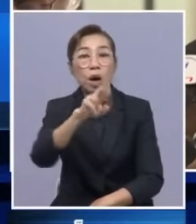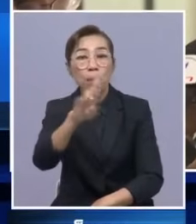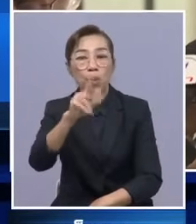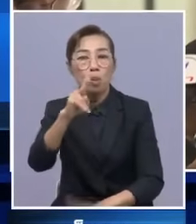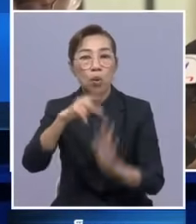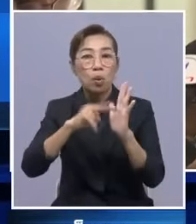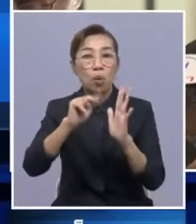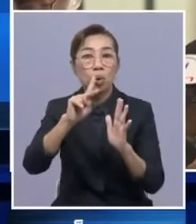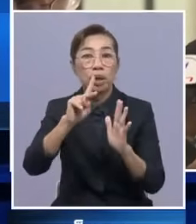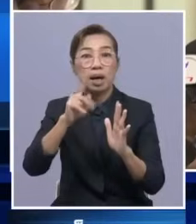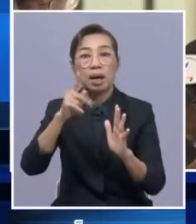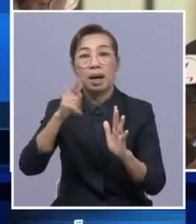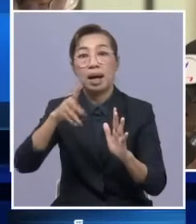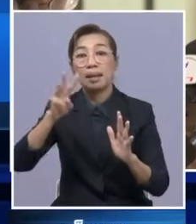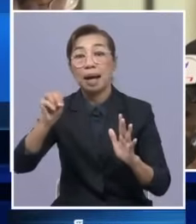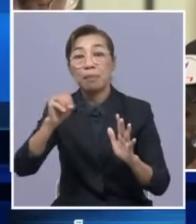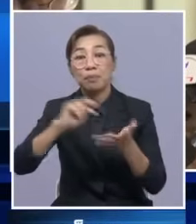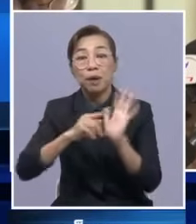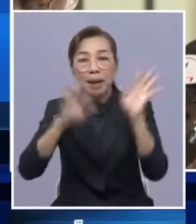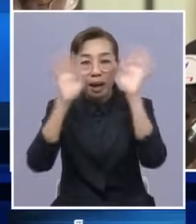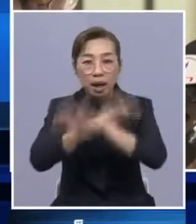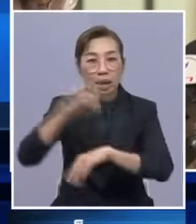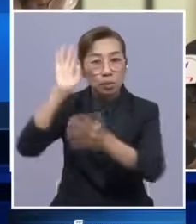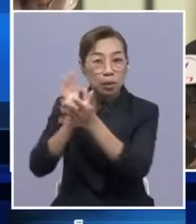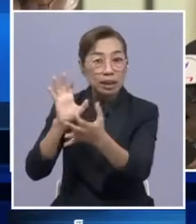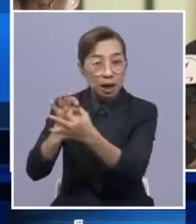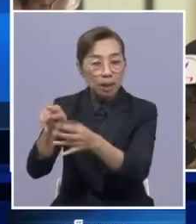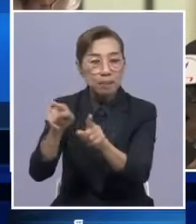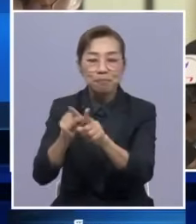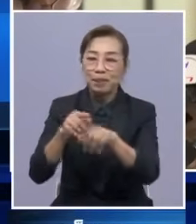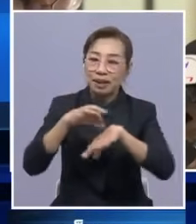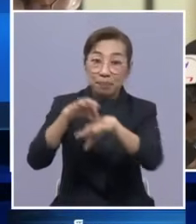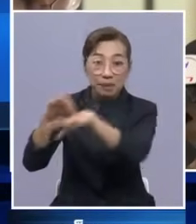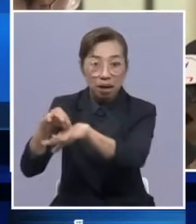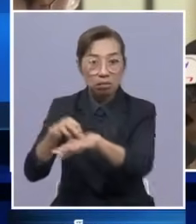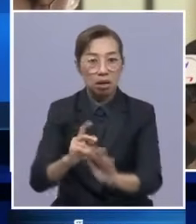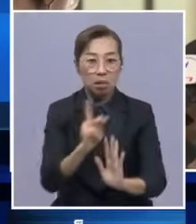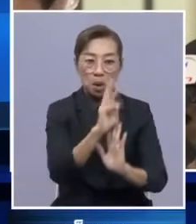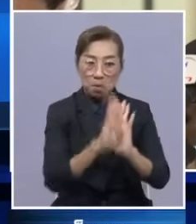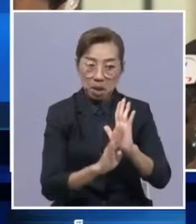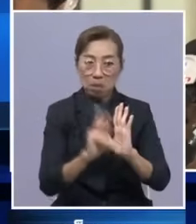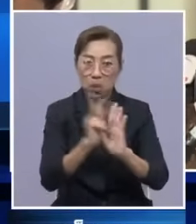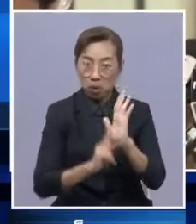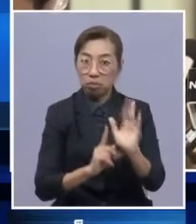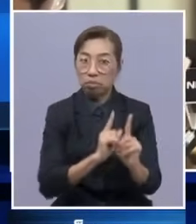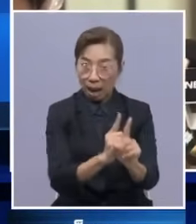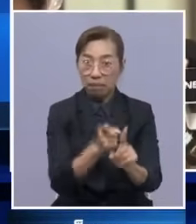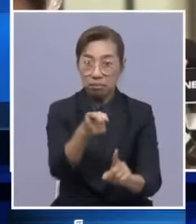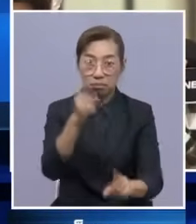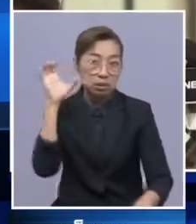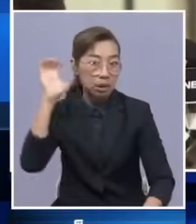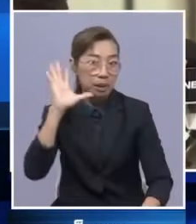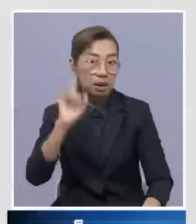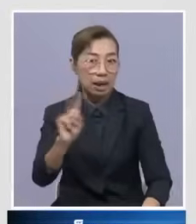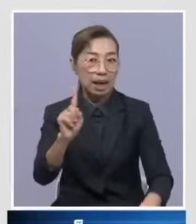ข้องกับการโยกย้ายตำรวจคือถามว่าการแต่งตั้งโยกย้ายตำรวจเกี่ยวกับระบบคุณธรรมไหมเชื่อไหมว่าเป็นแบบนั้นนะฮะเ